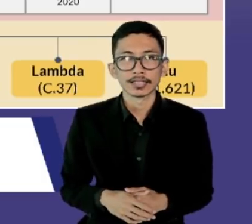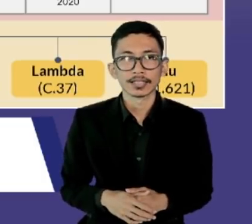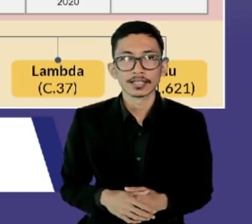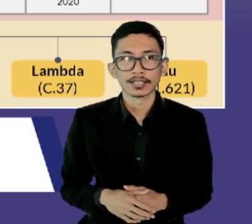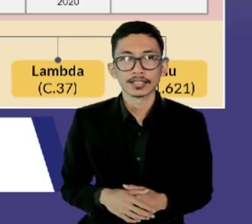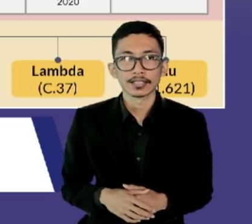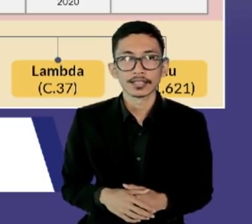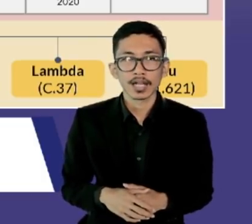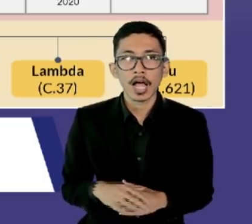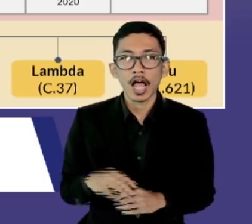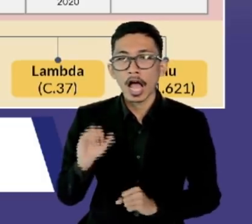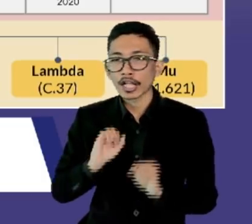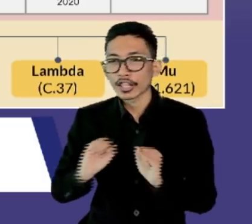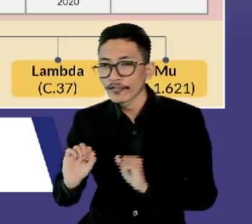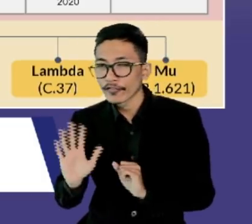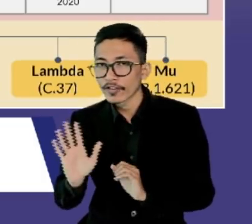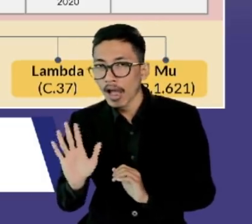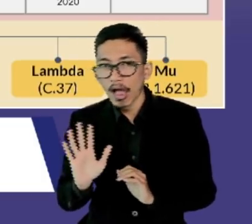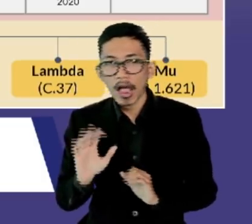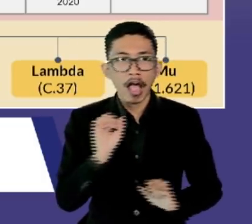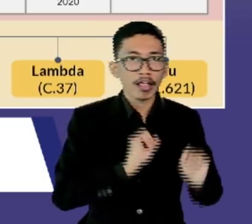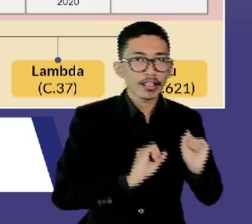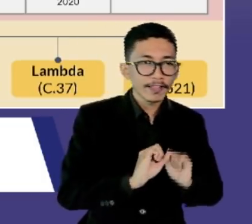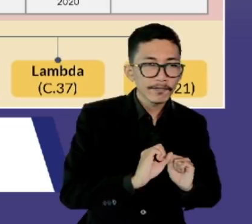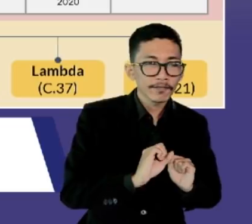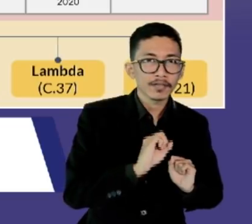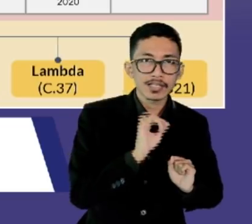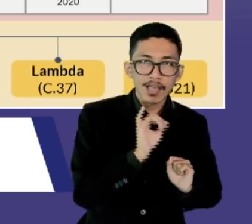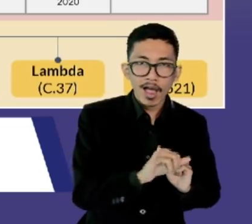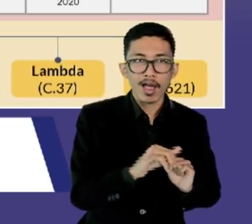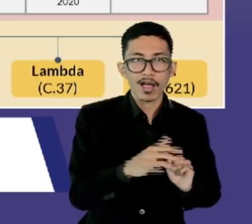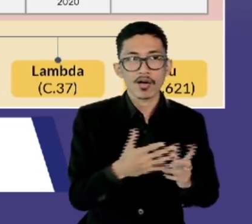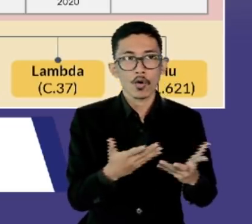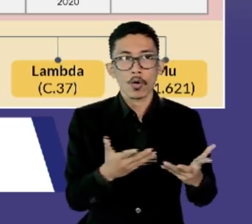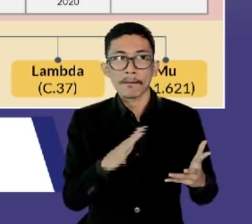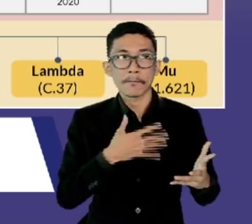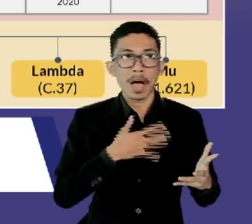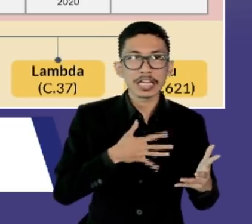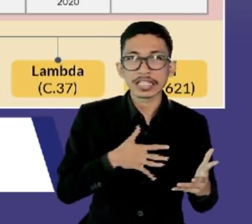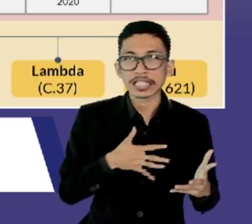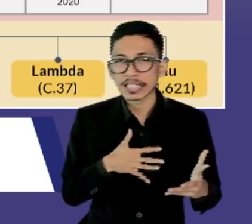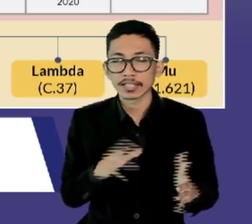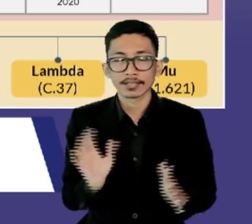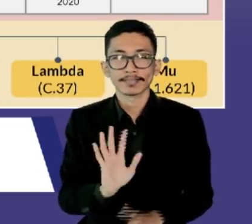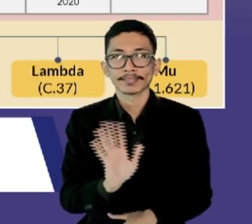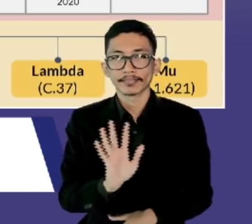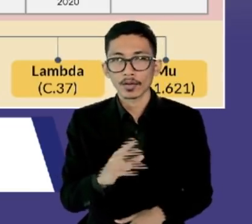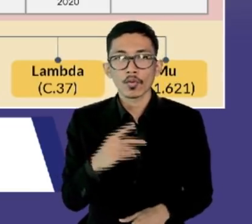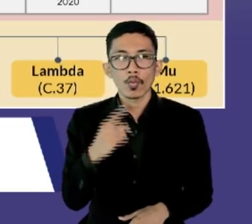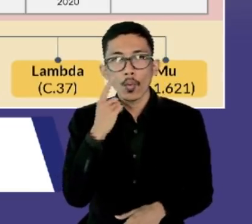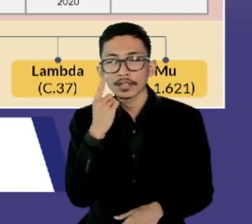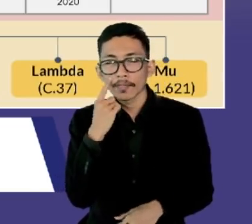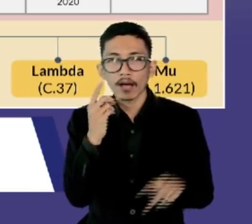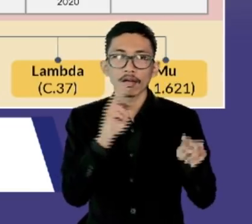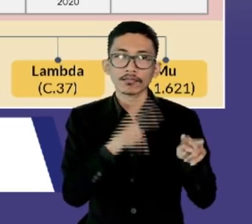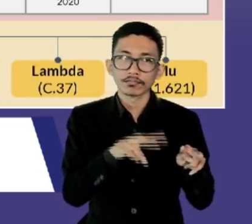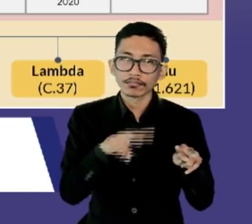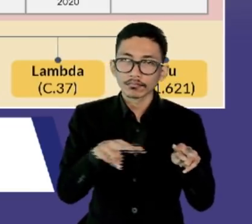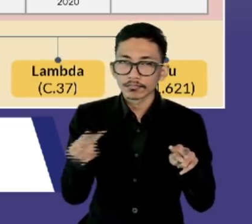di suatu wilayah. Untuk itu, jangan terlalu panik dan tetap waspada dengan terus